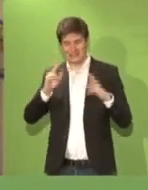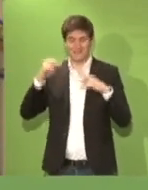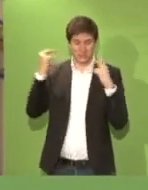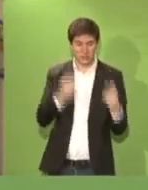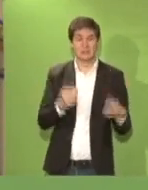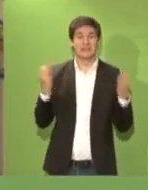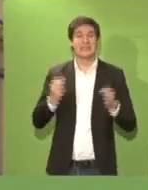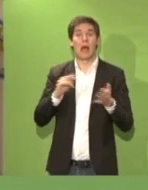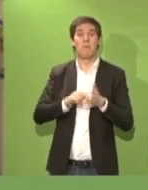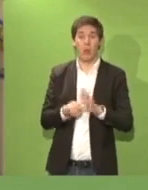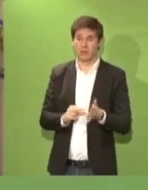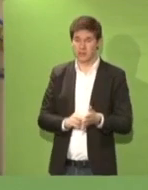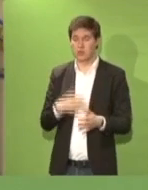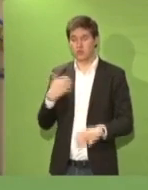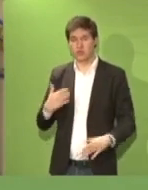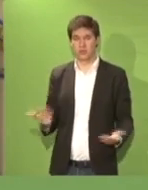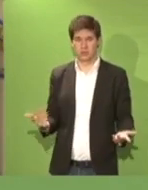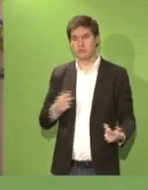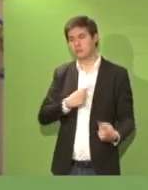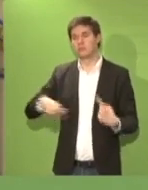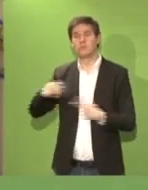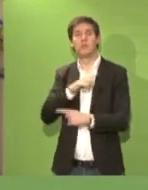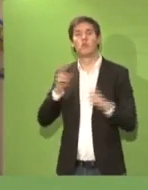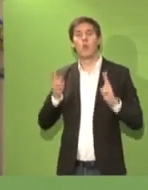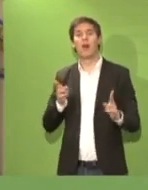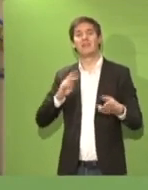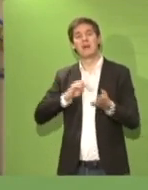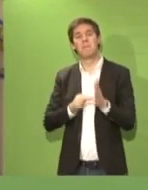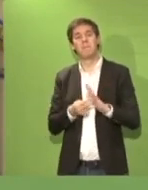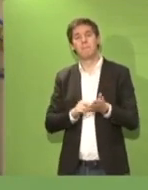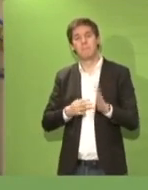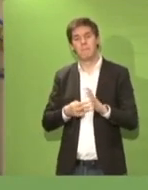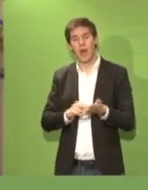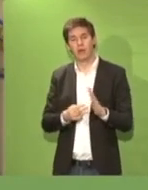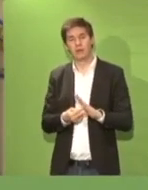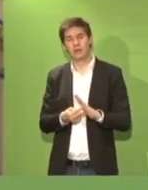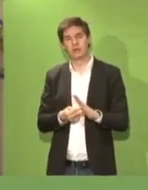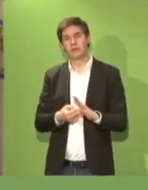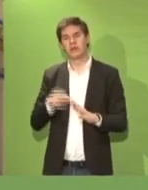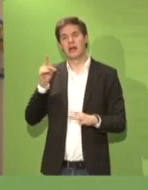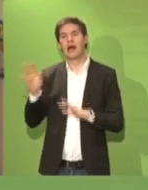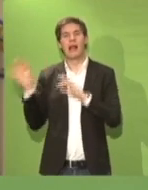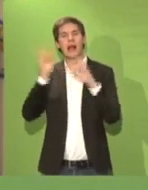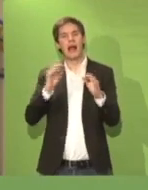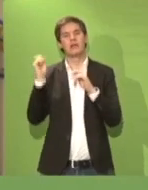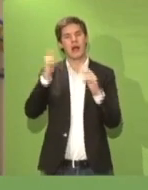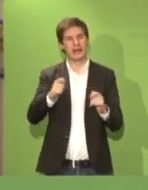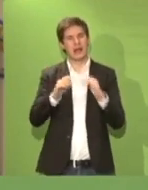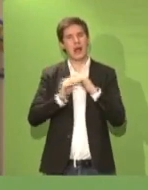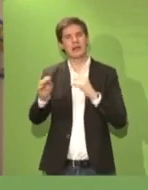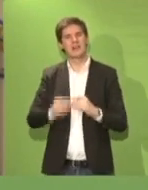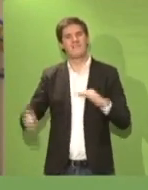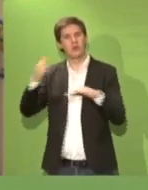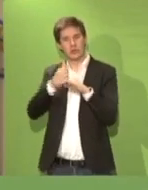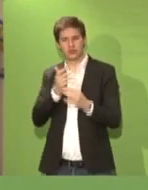Sachpolitik zurückzukehren. Und wir hatten eigentlich auch geplant, dass der Leitantrag des Landesvorstands, den wir mit einer größeren Gruppe